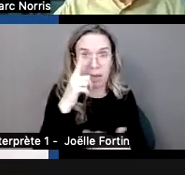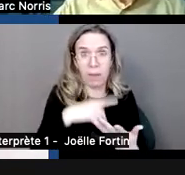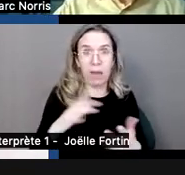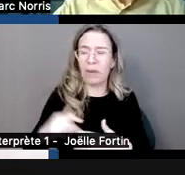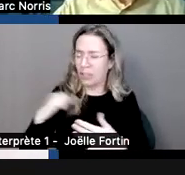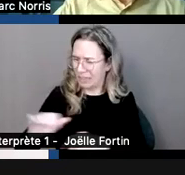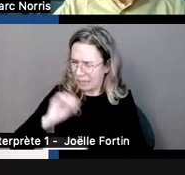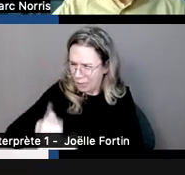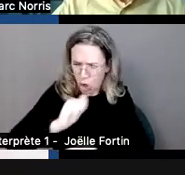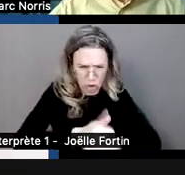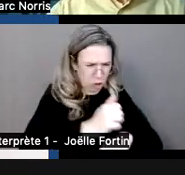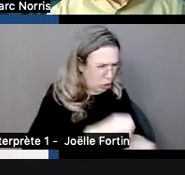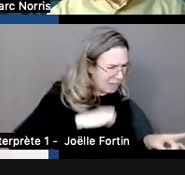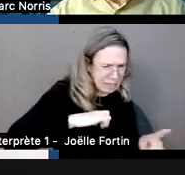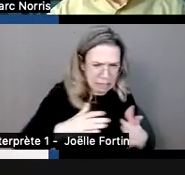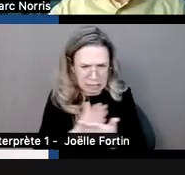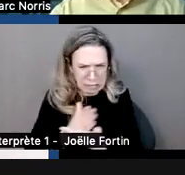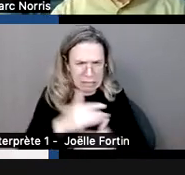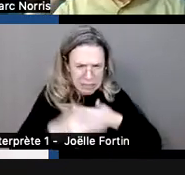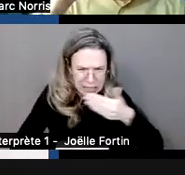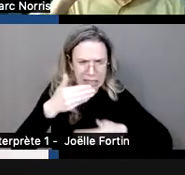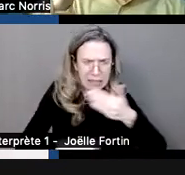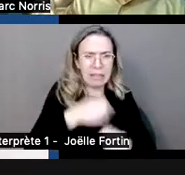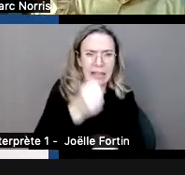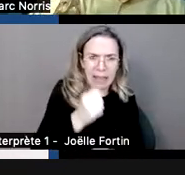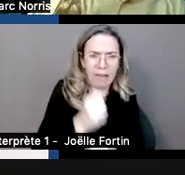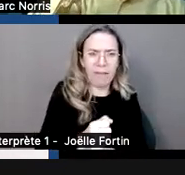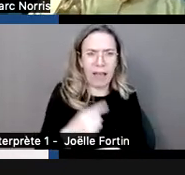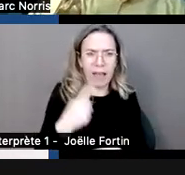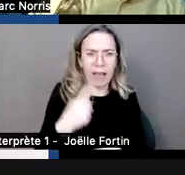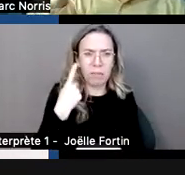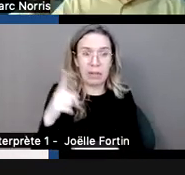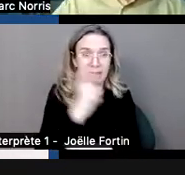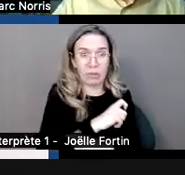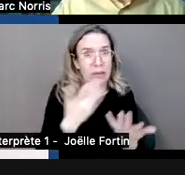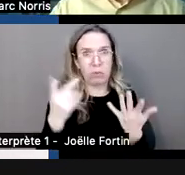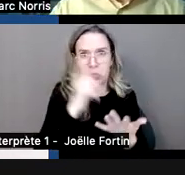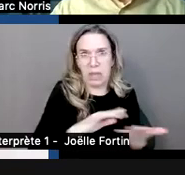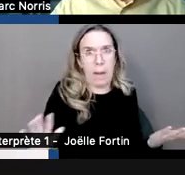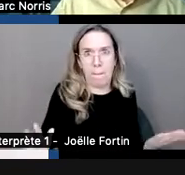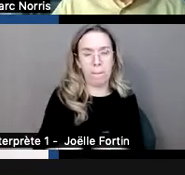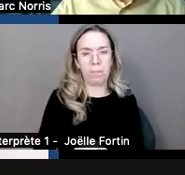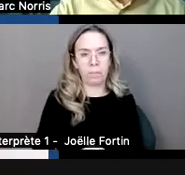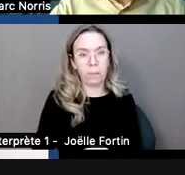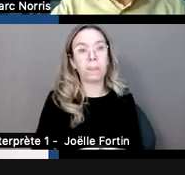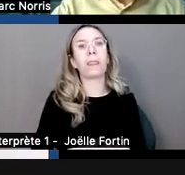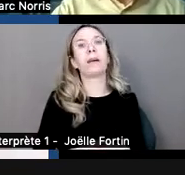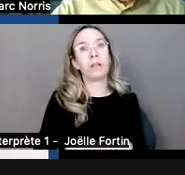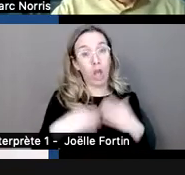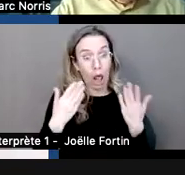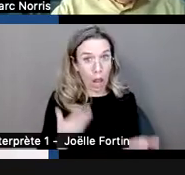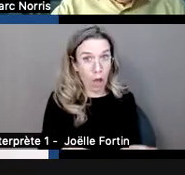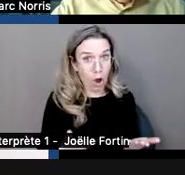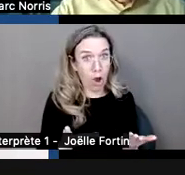ce que je pouvais pour réussir à vaincre ces difficultés et je n'y arrivais plus. Et donc c'est là